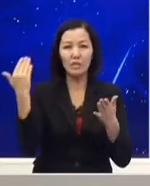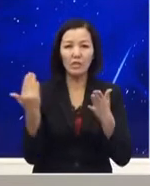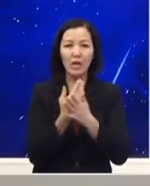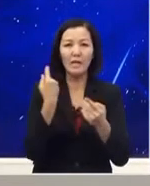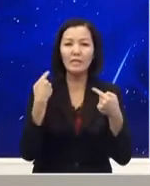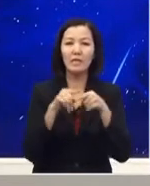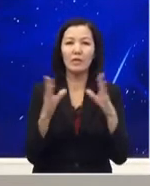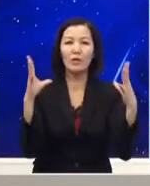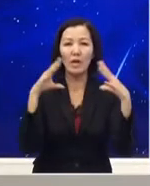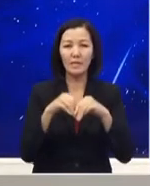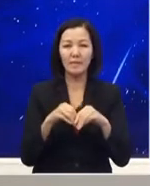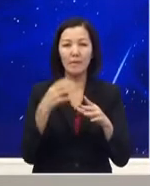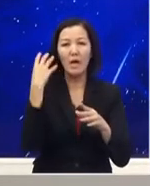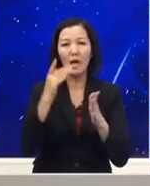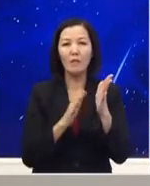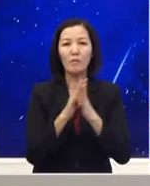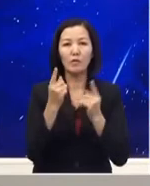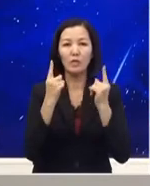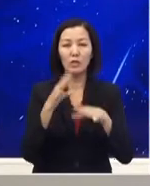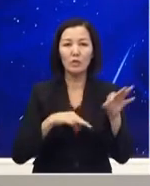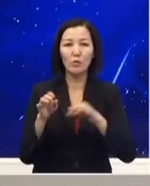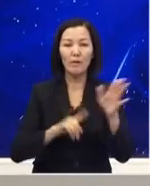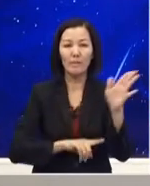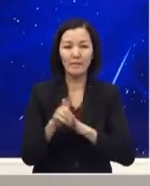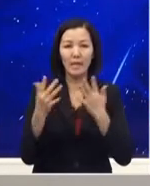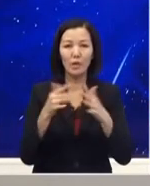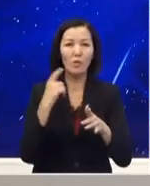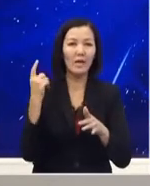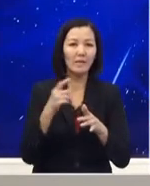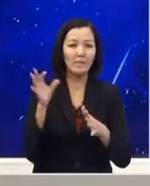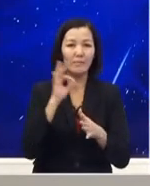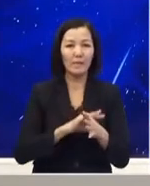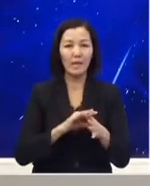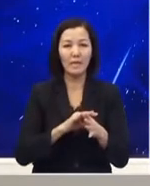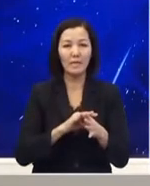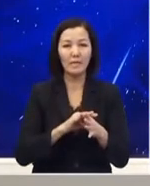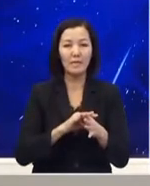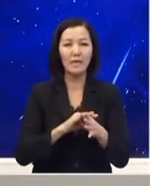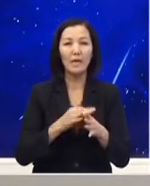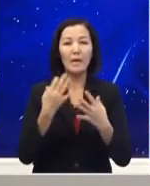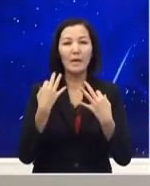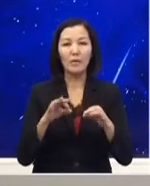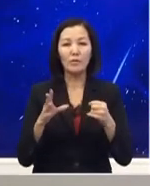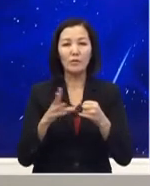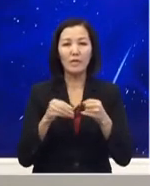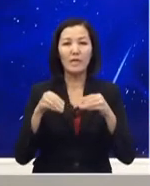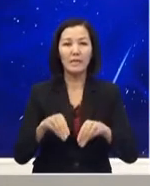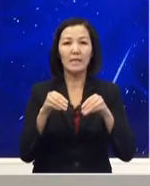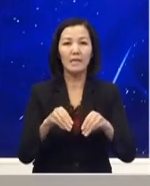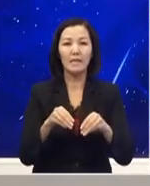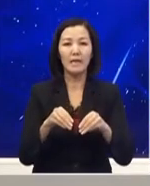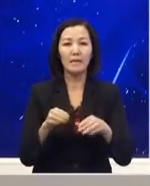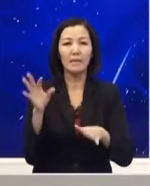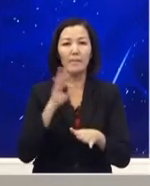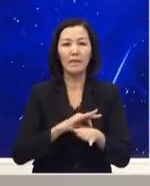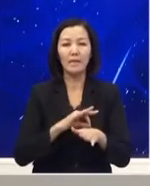технологияларды қабыстырып алма өсіретін тың жоба басталған. Ауыл шаруашылығында пайдалануға қолайсыз жерлерді сиверс алмасының әлеуетін